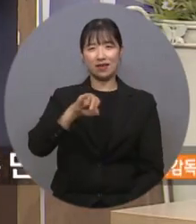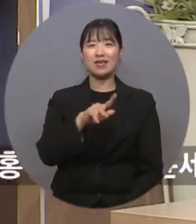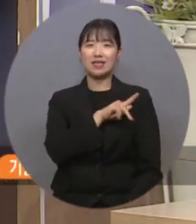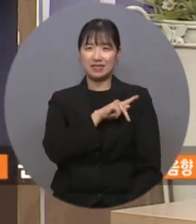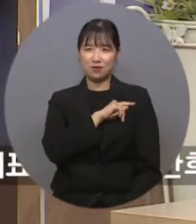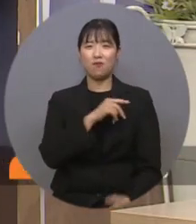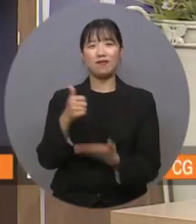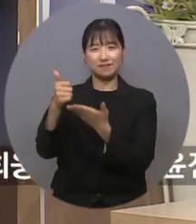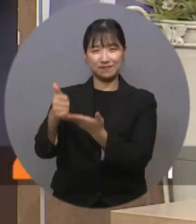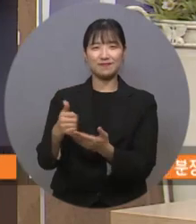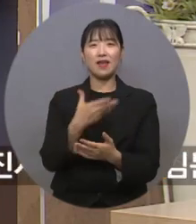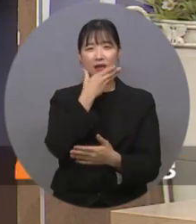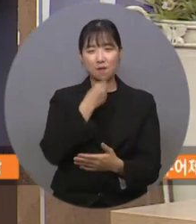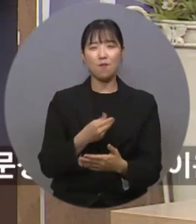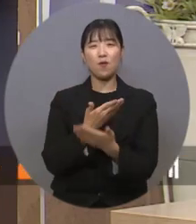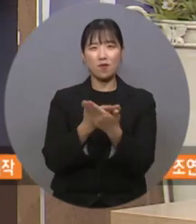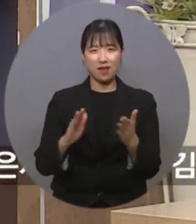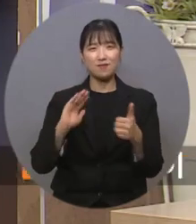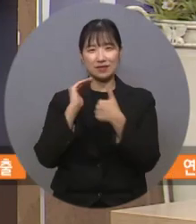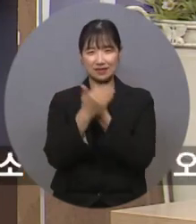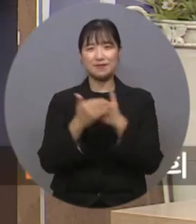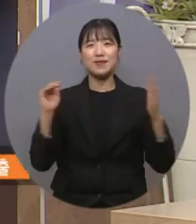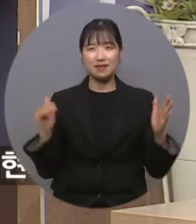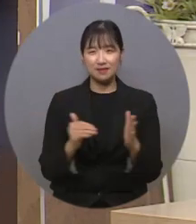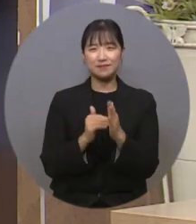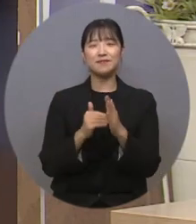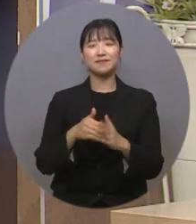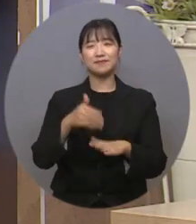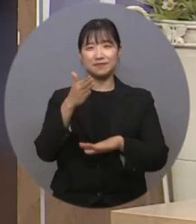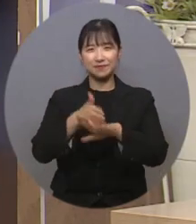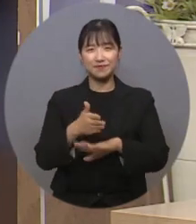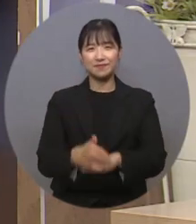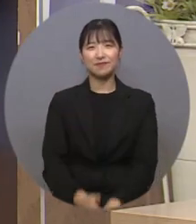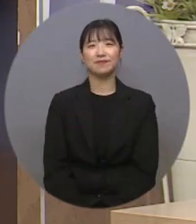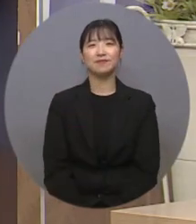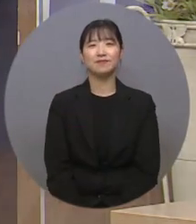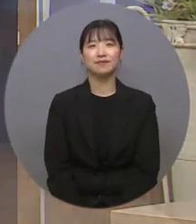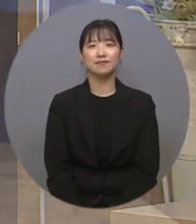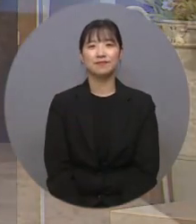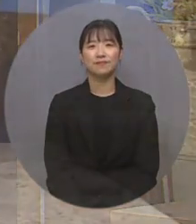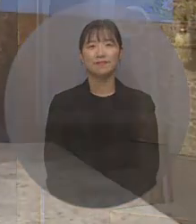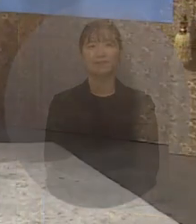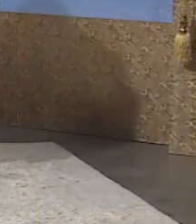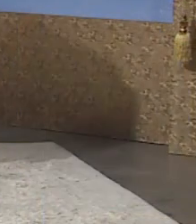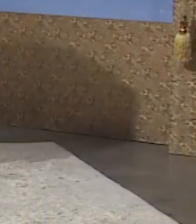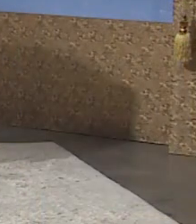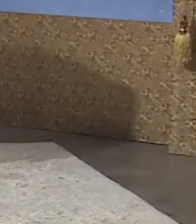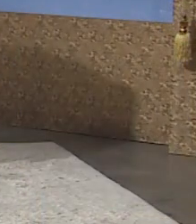함께했습니다. 행복나눔지킴이 오늘은 여기까지입니다. 시청해주신 여러분 고맙습니다.